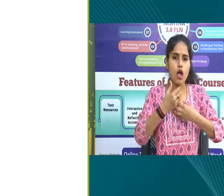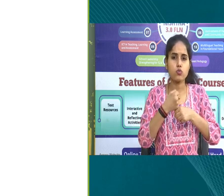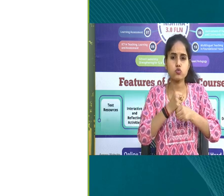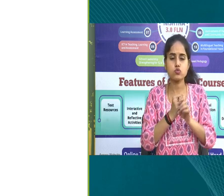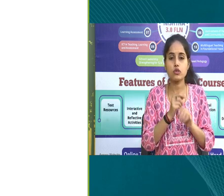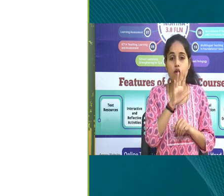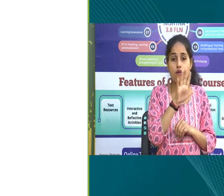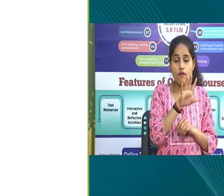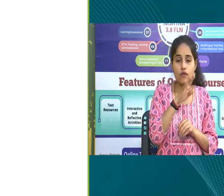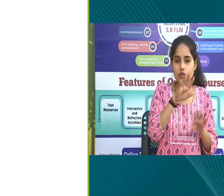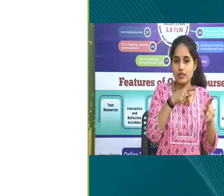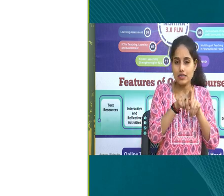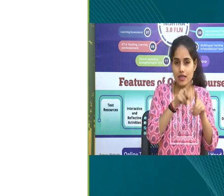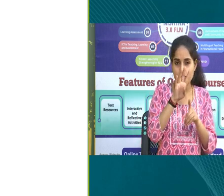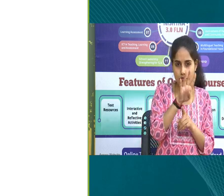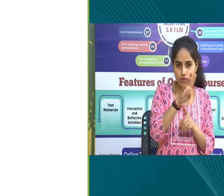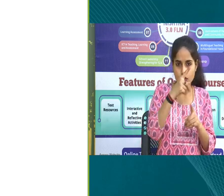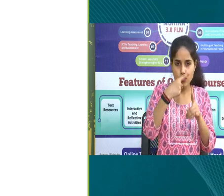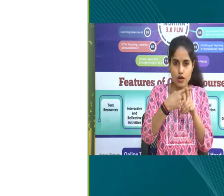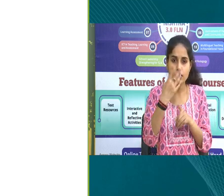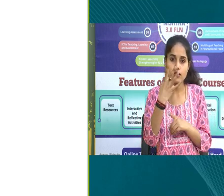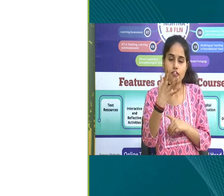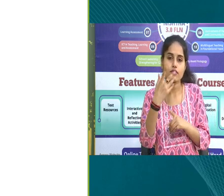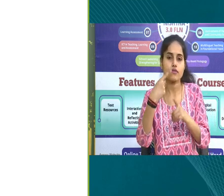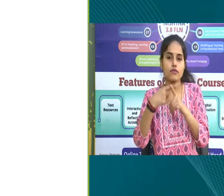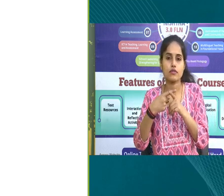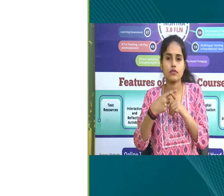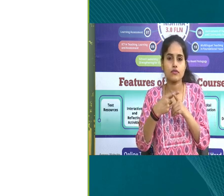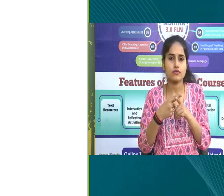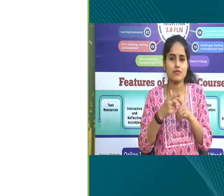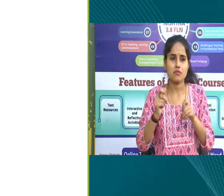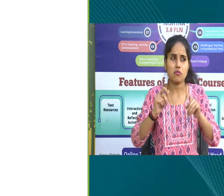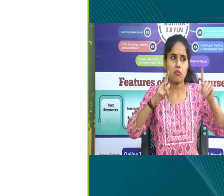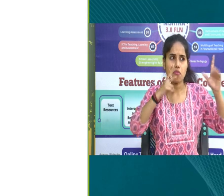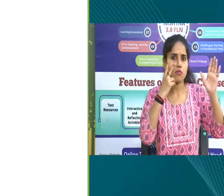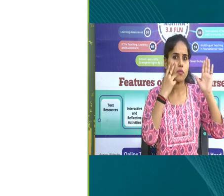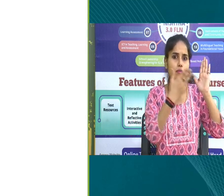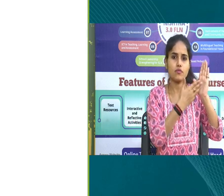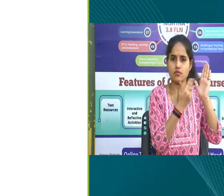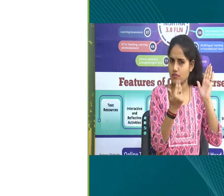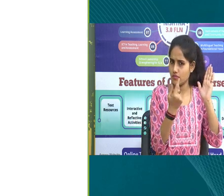5 यहां पर मैंने बहुत बड़ा इसलिए लिखा है